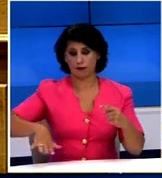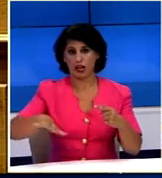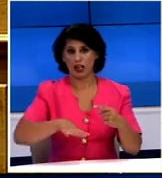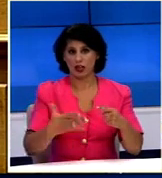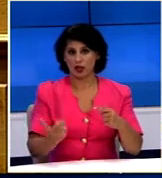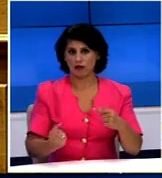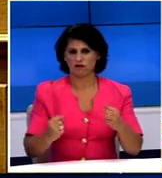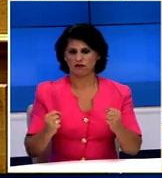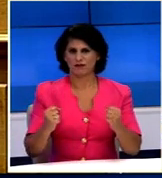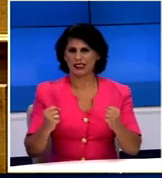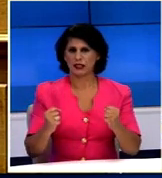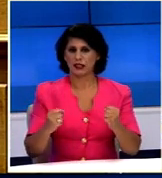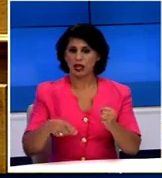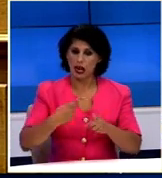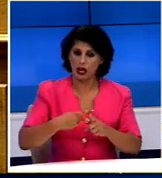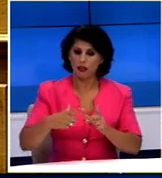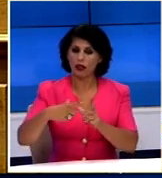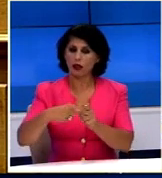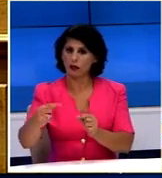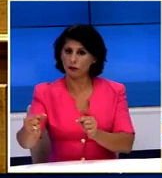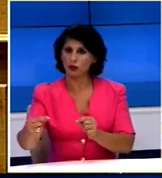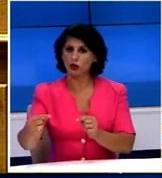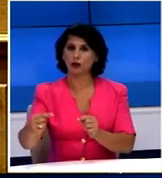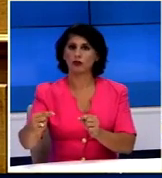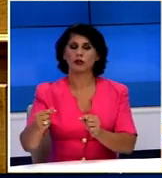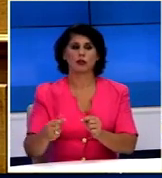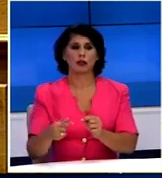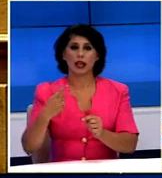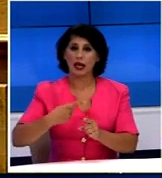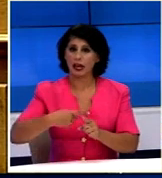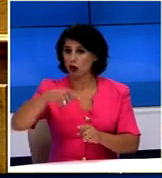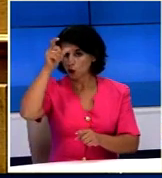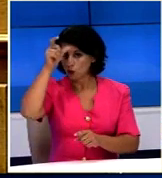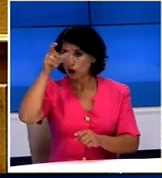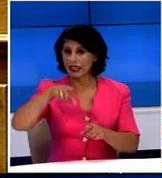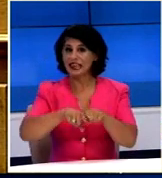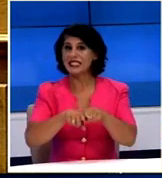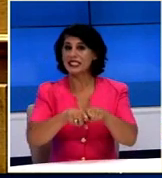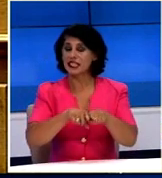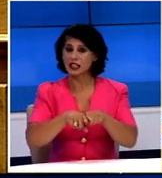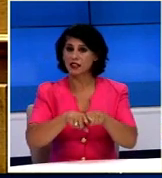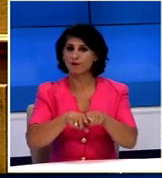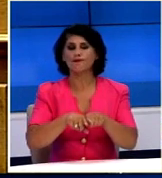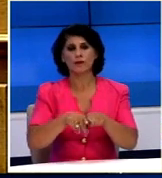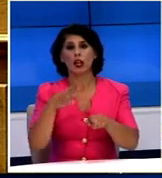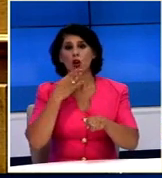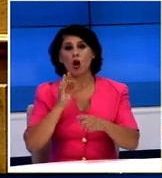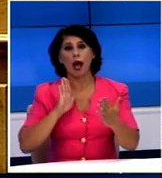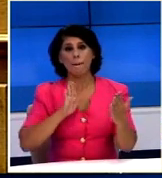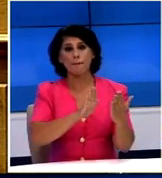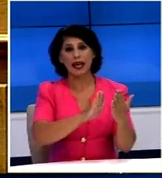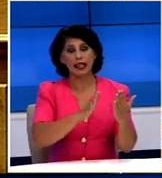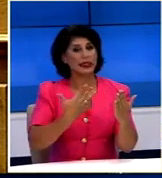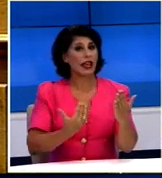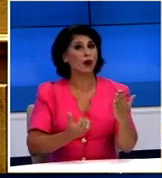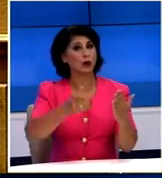Κρίσιμη περίοδο για την Ελλάδα, για την Κύπρο, για τις ελληνοτουρκικές σχέσεις. Γιατί έχουμε απέναντί μας μία